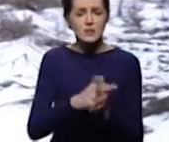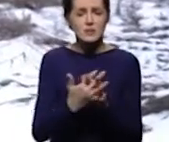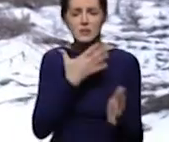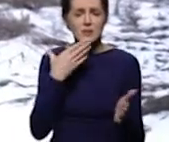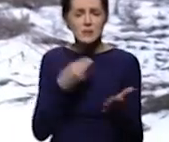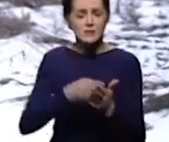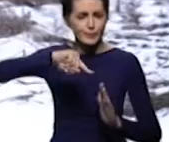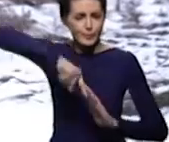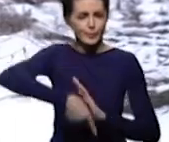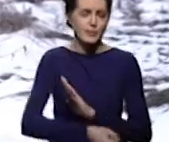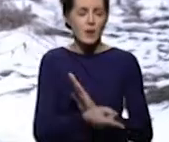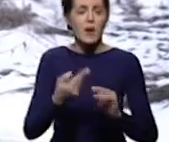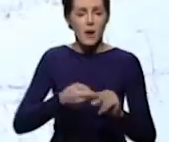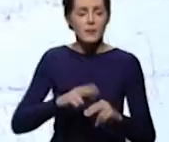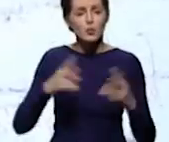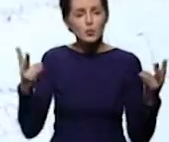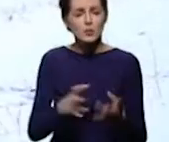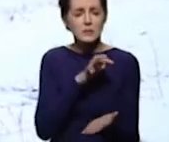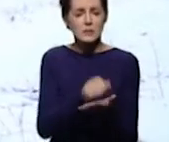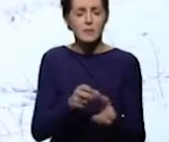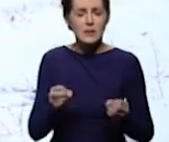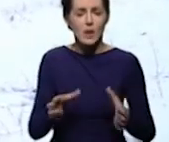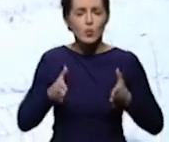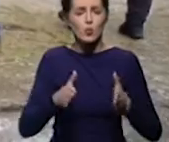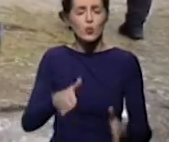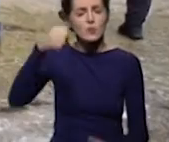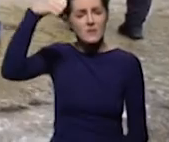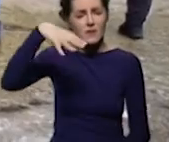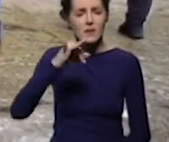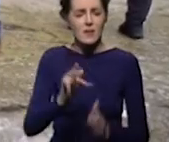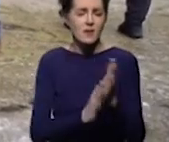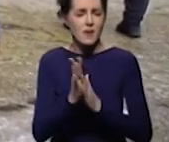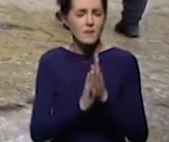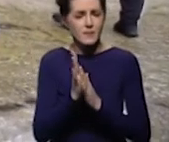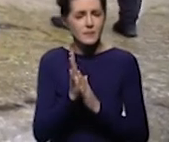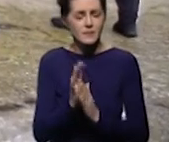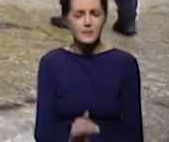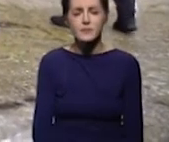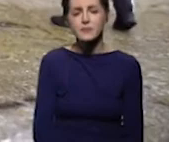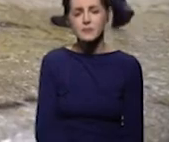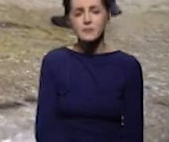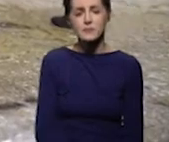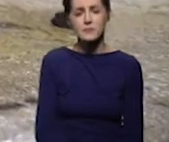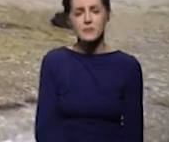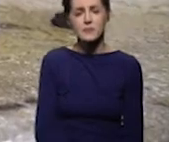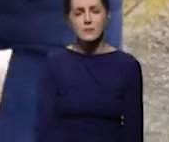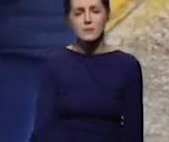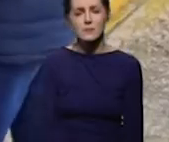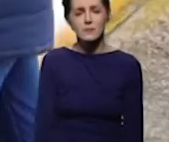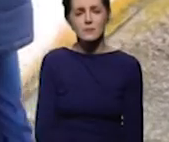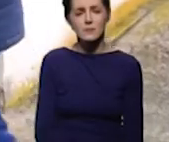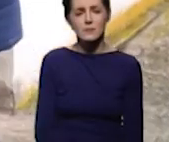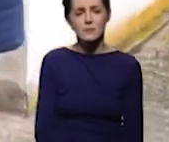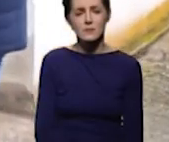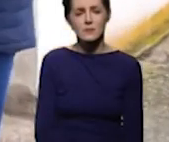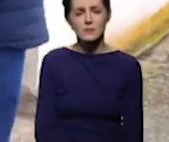власна свердловина. А потім нехай займуться дорогами, освітленням і травою. Наталія Бірюкова, Ігор Очеретний,